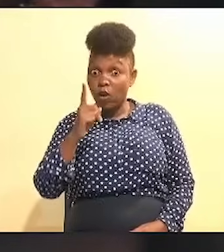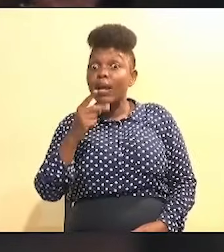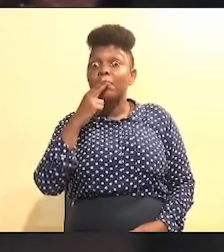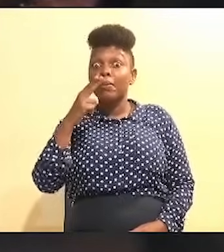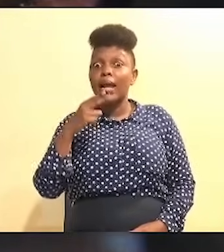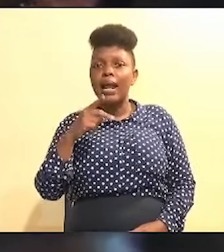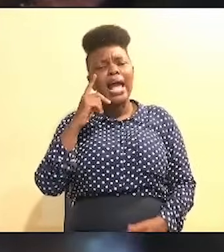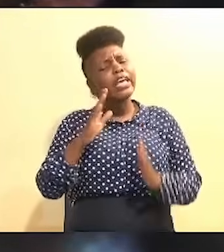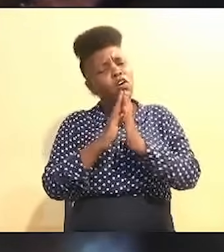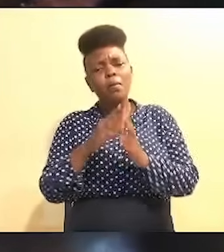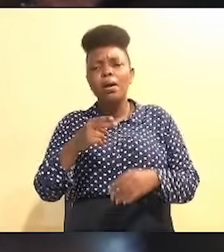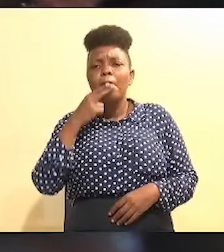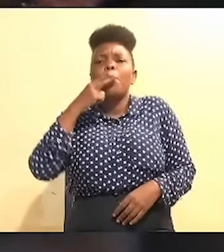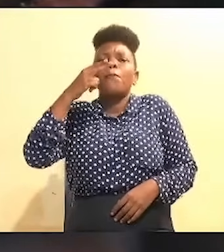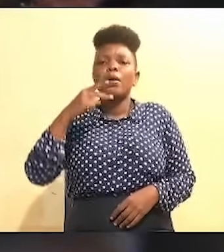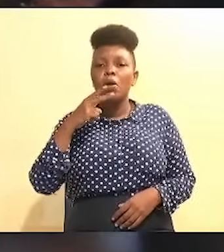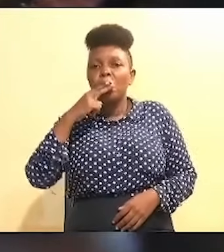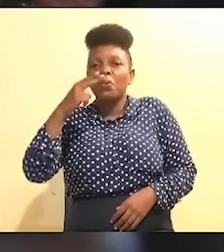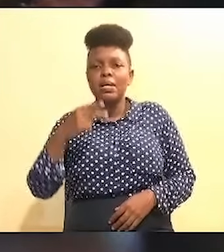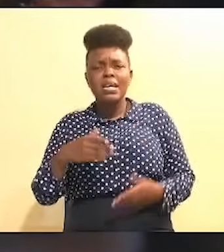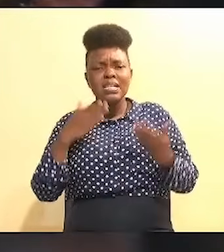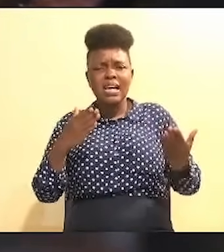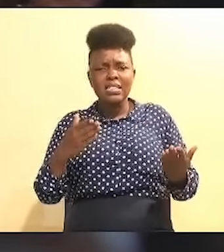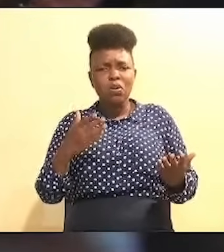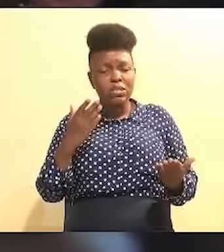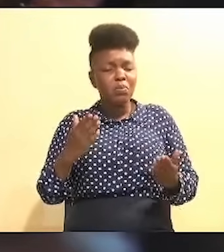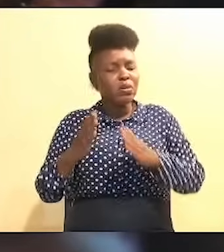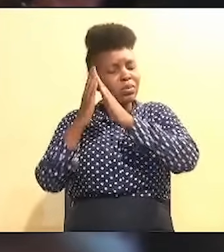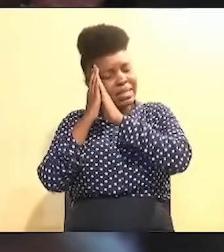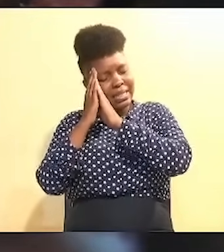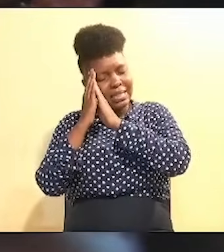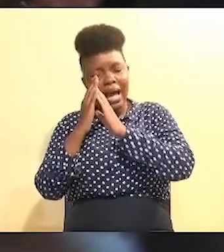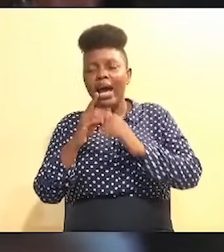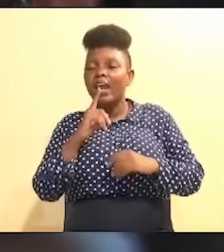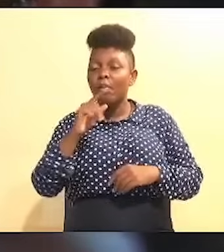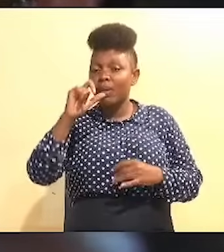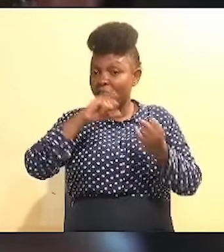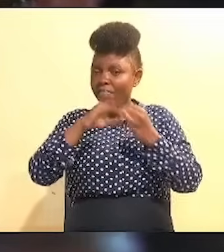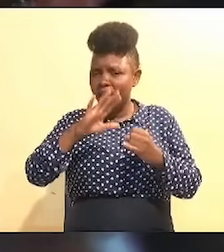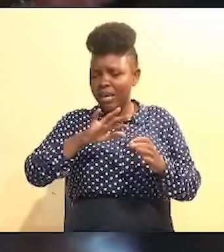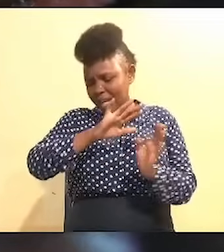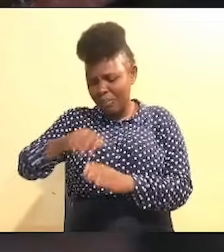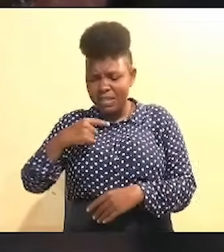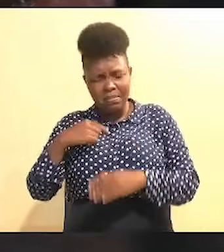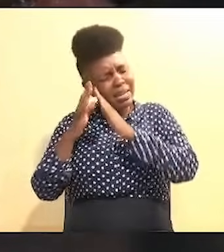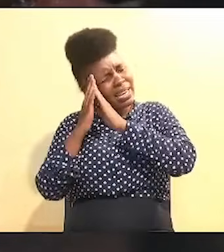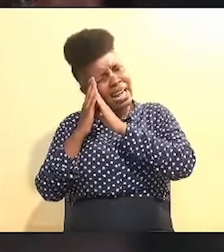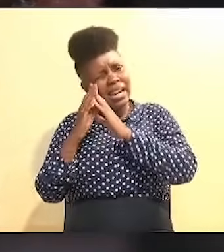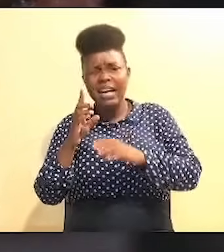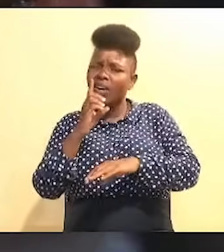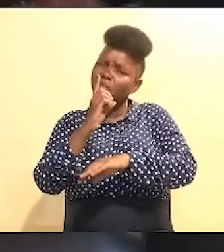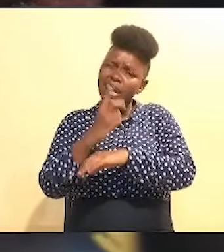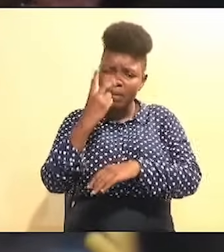Sasa kwa sababu ni usingizi ambaye Lazaro, nipishe angalau nilale tu dakika tano, nimechoka. Huyo ndiye ambaye tunamuita mwokozi.